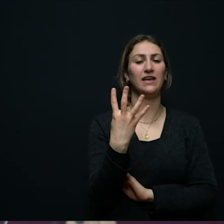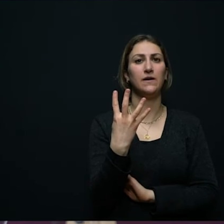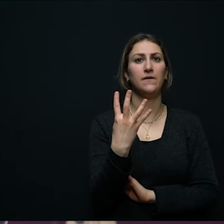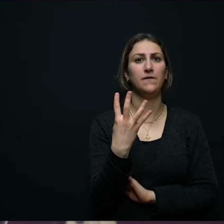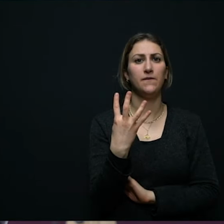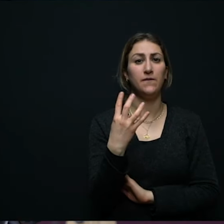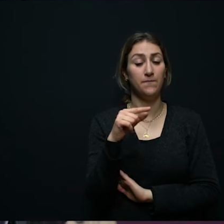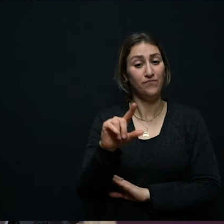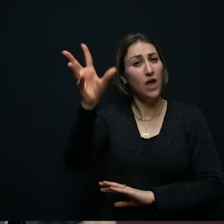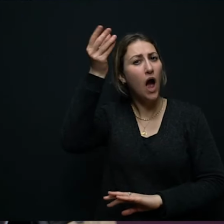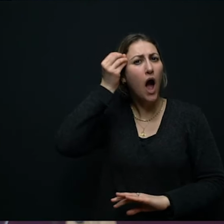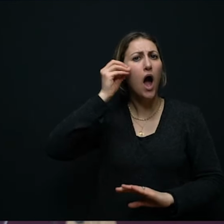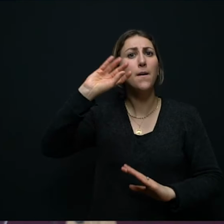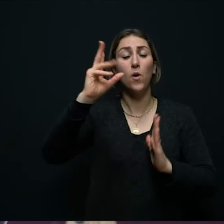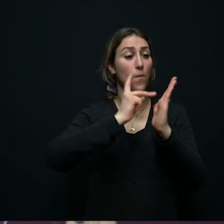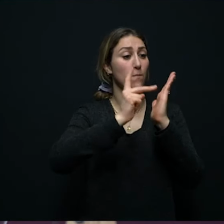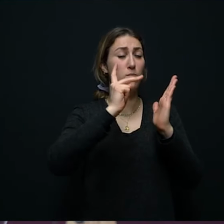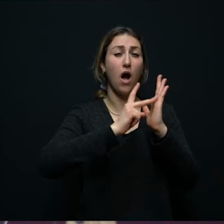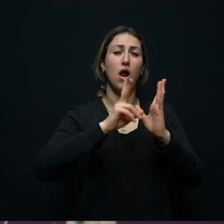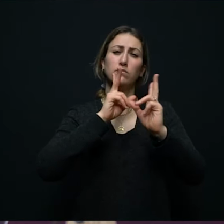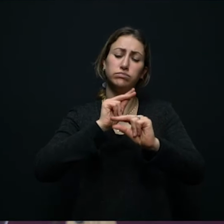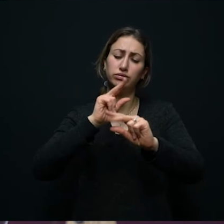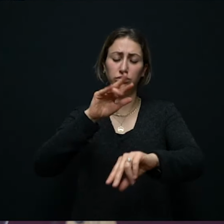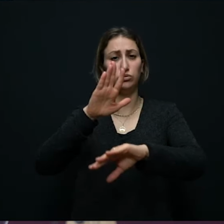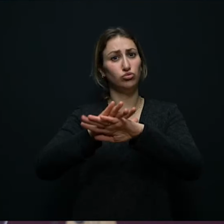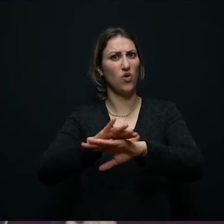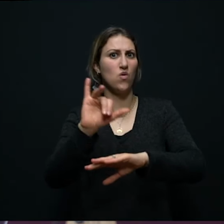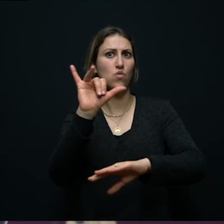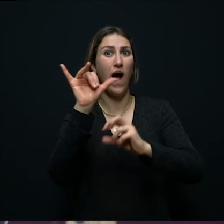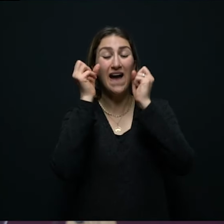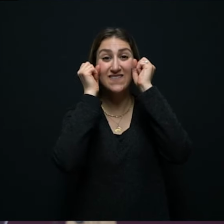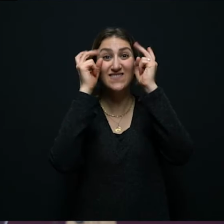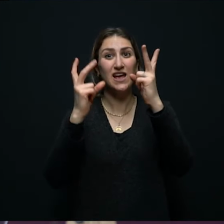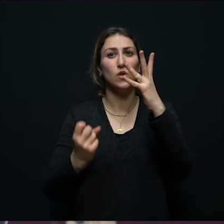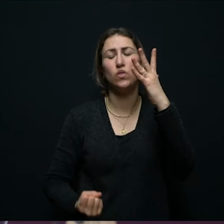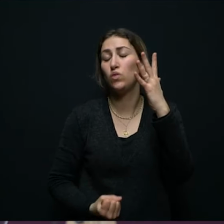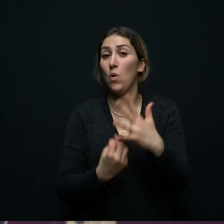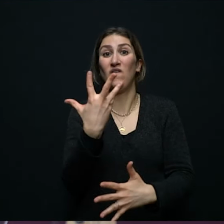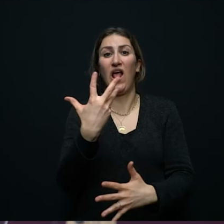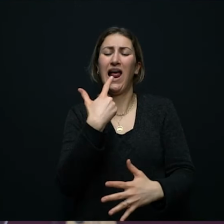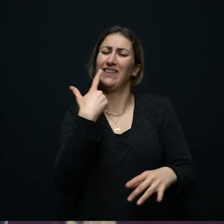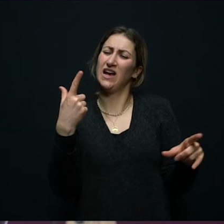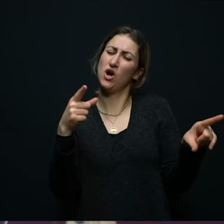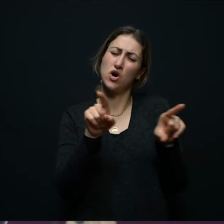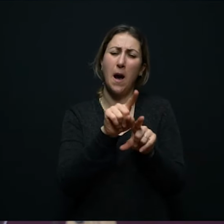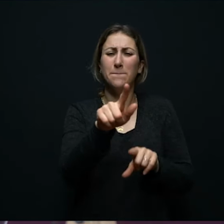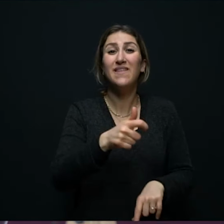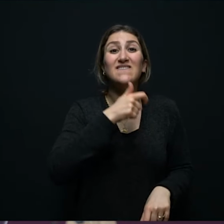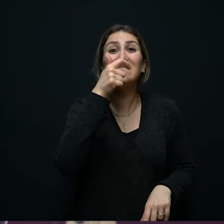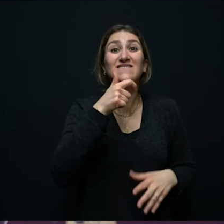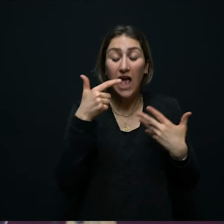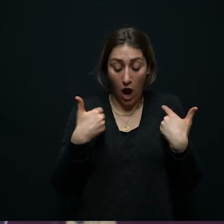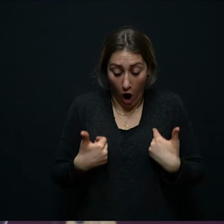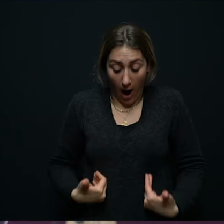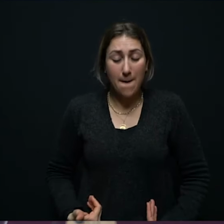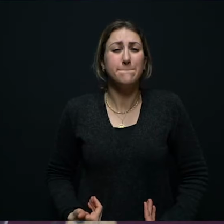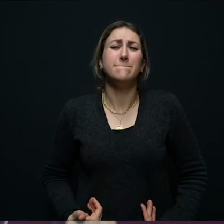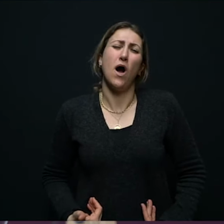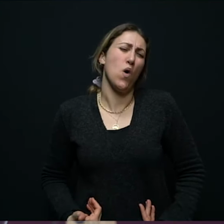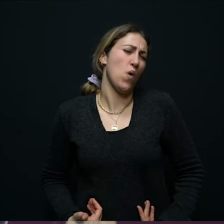paul va parler de la vie nouvelle il va encourager les chrétiens à se débarrasser du vieil homme il va encourager les chrétiens